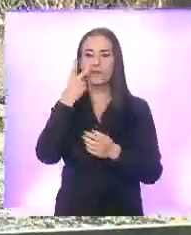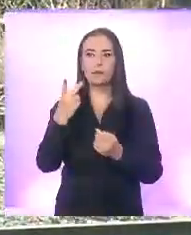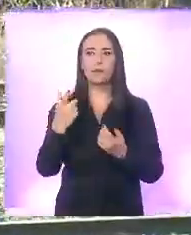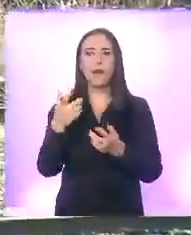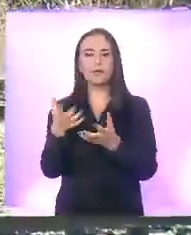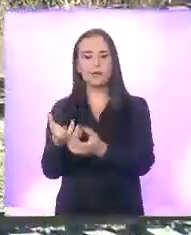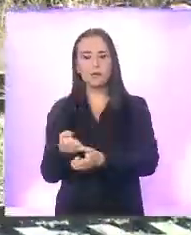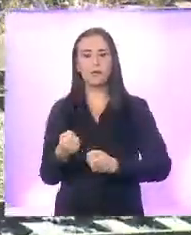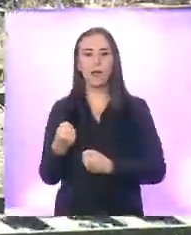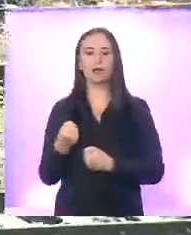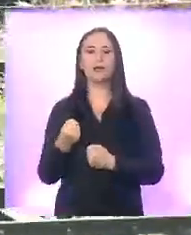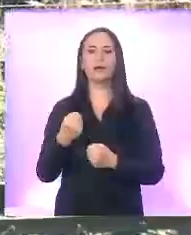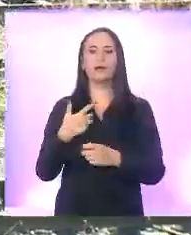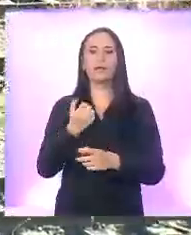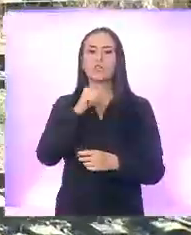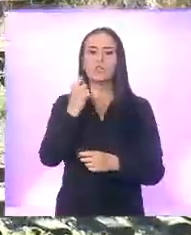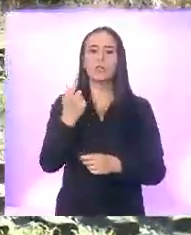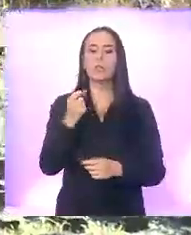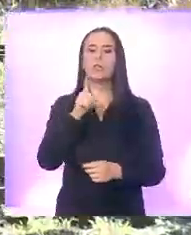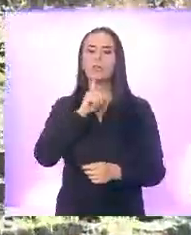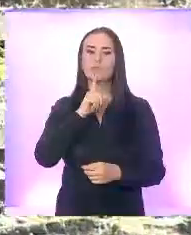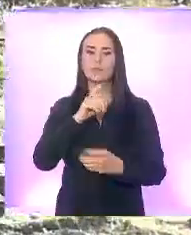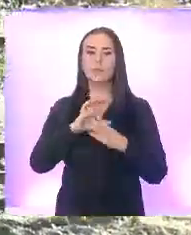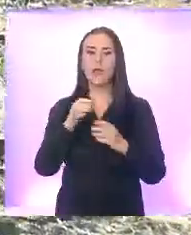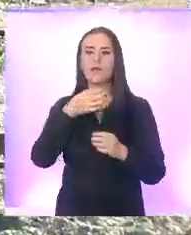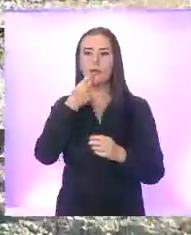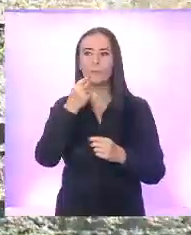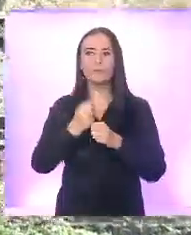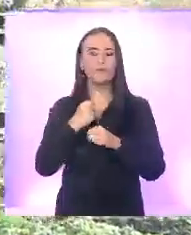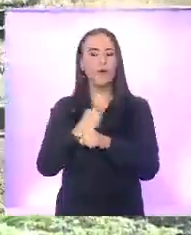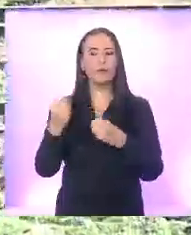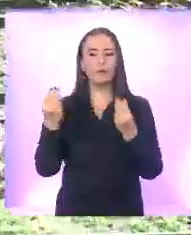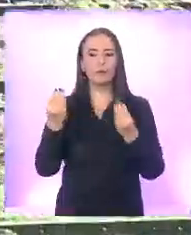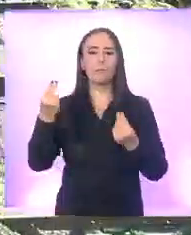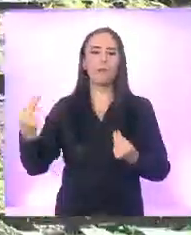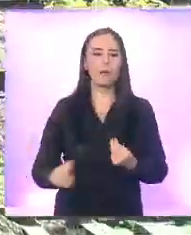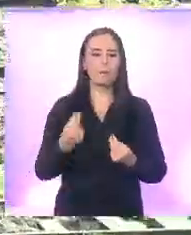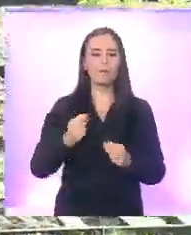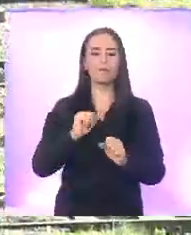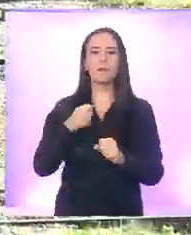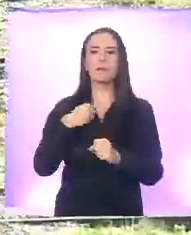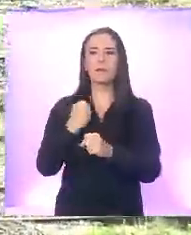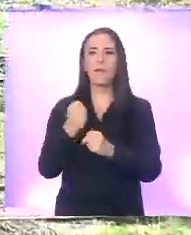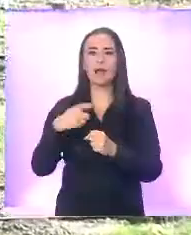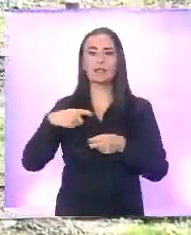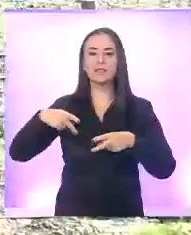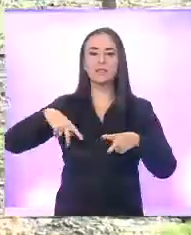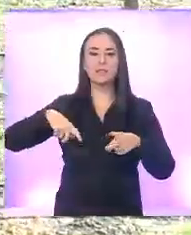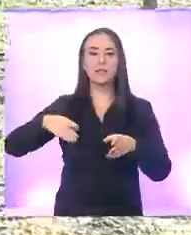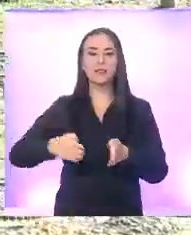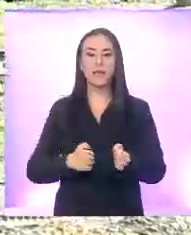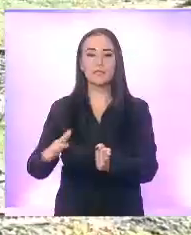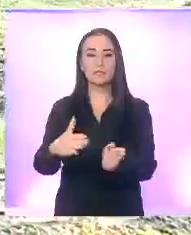feroviar este mult, e competitiv cu cel rutier, ba chiar stă mult mai bine. Spre Valea Prahovei, spre Brașov,